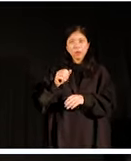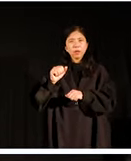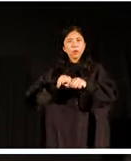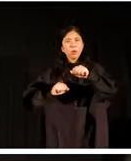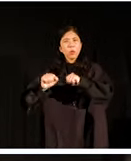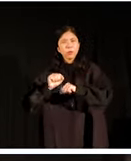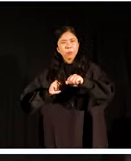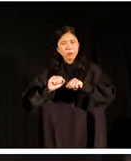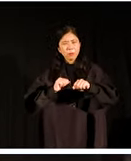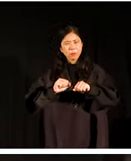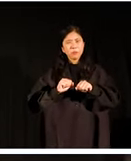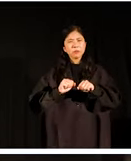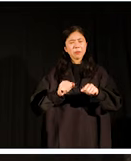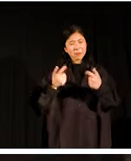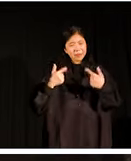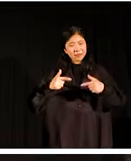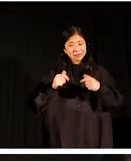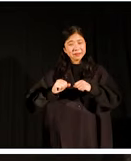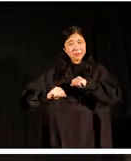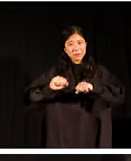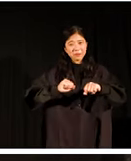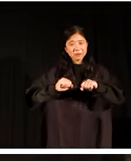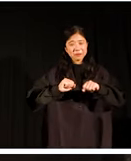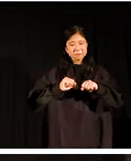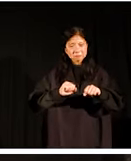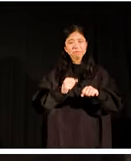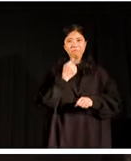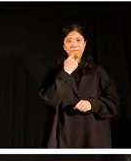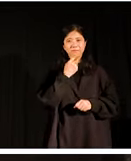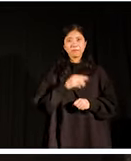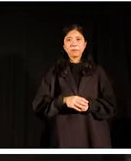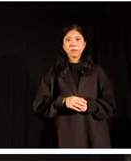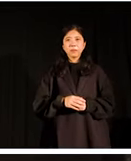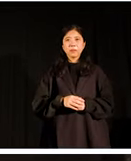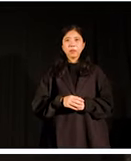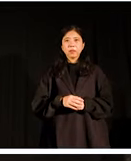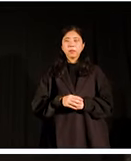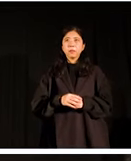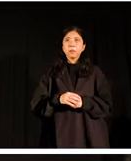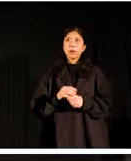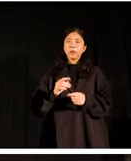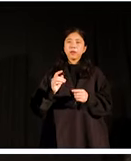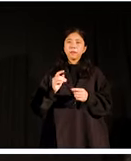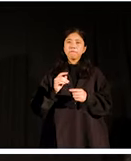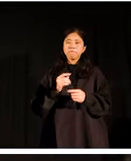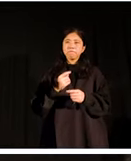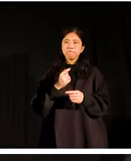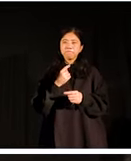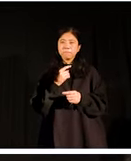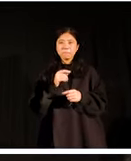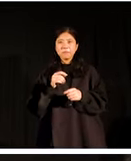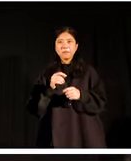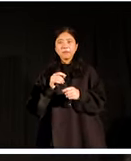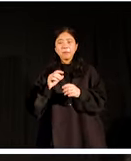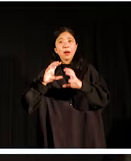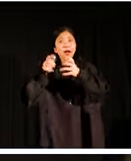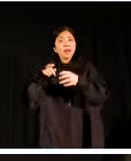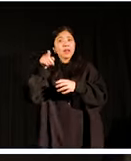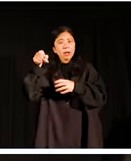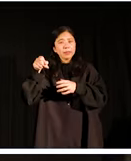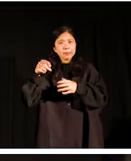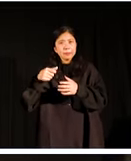続けるようにちょっと普段からあの気をつけてはいるんですけど特にちょっと変わったエピソードというかやっぱり海外に出るという